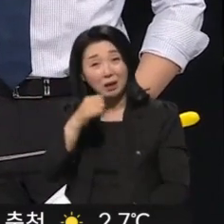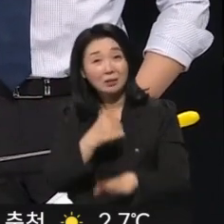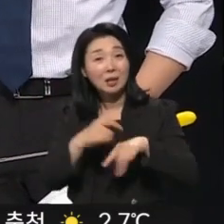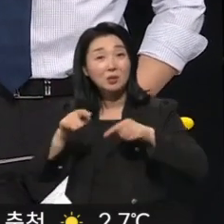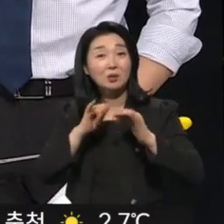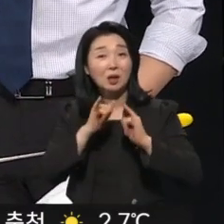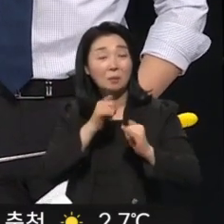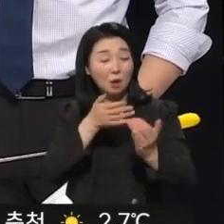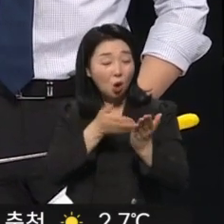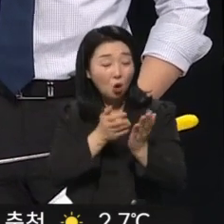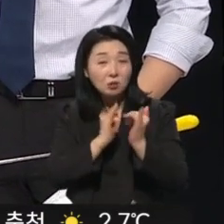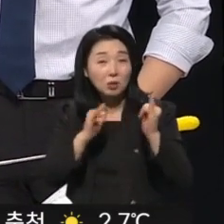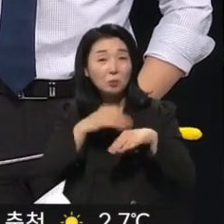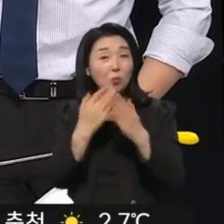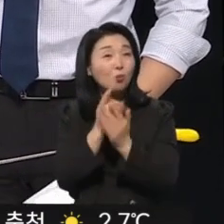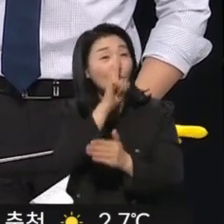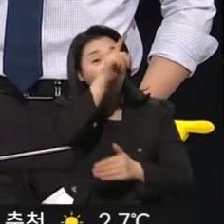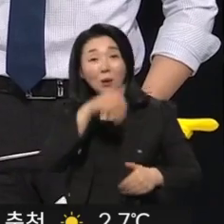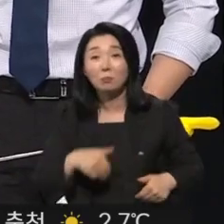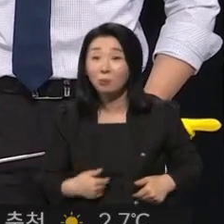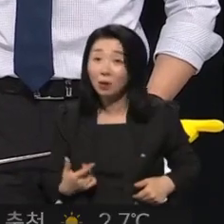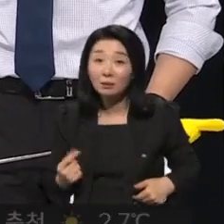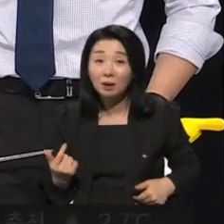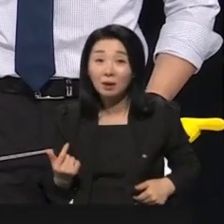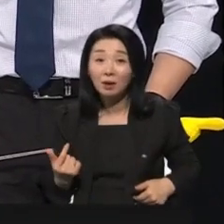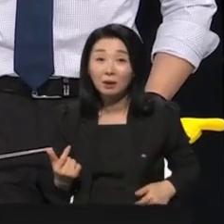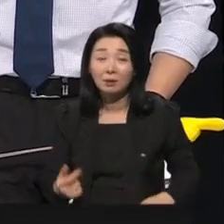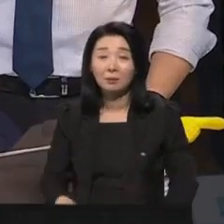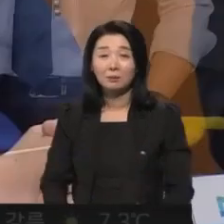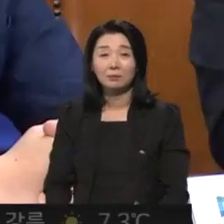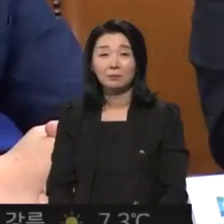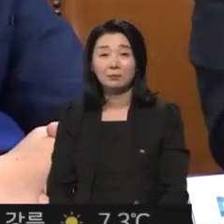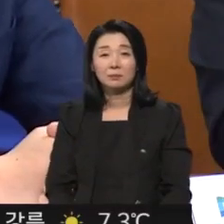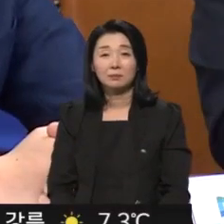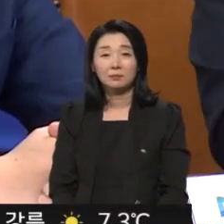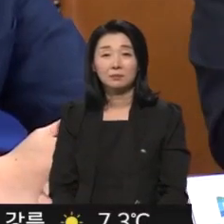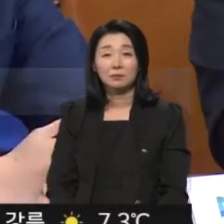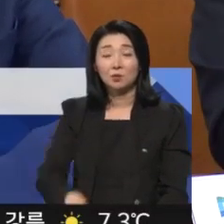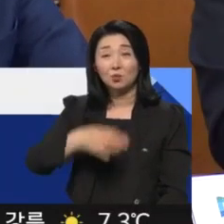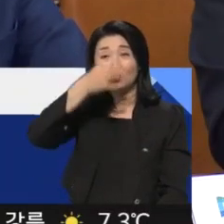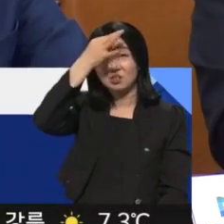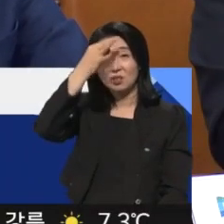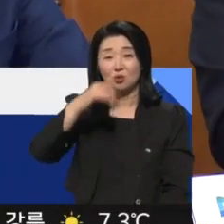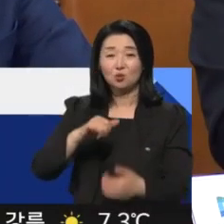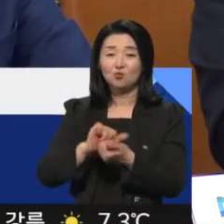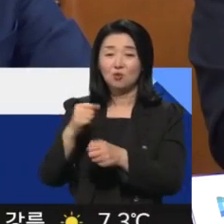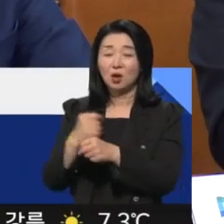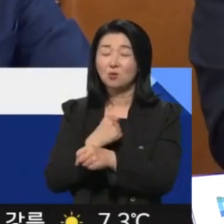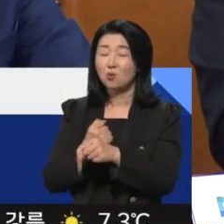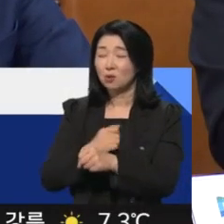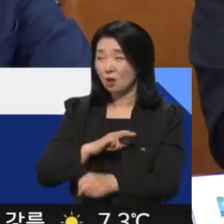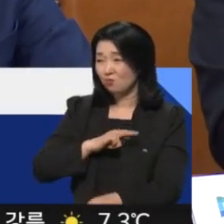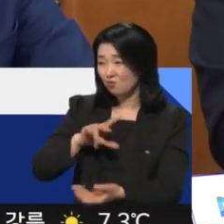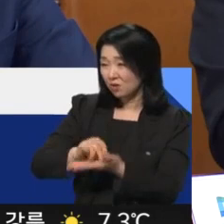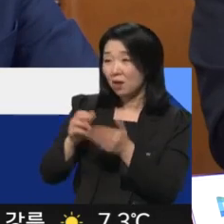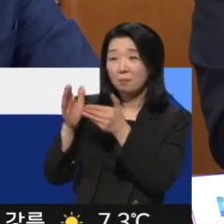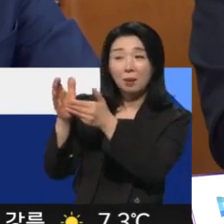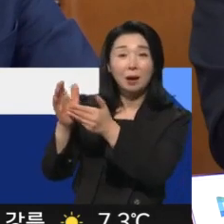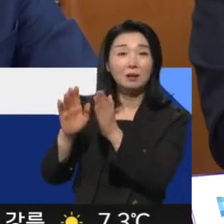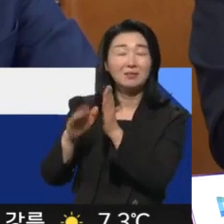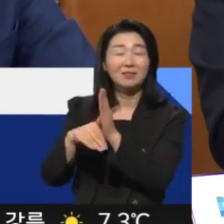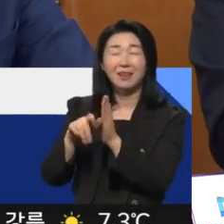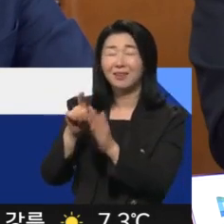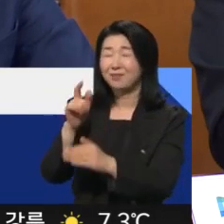정치인과 언론인도 고발해야 하는 거 아니냐는 겁니다. 우리 기술 주가 조작 의혹 제기에